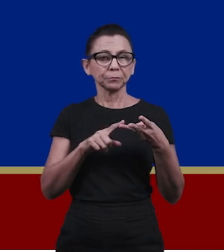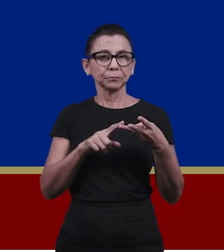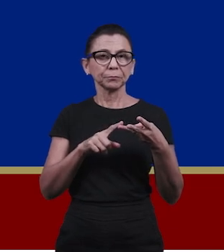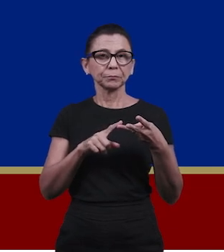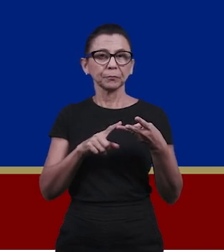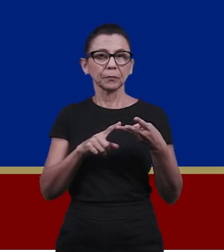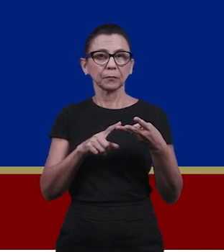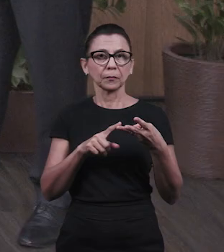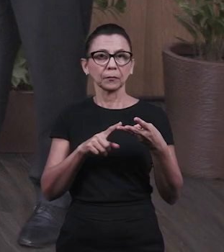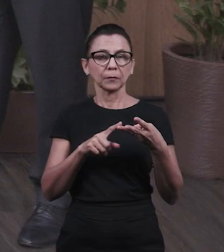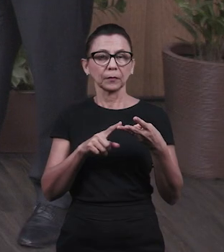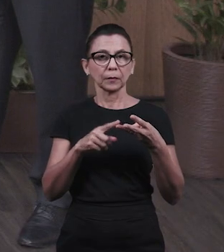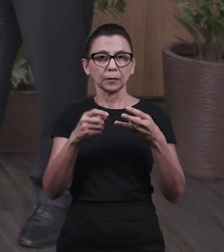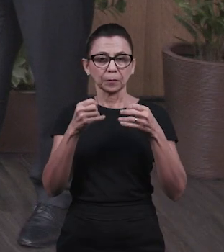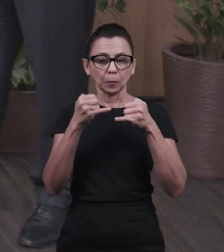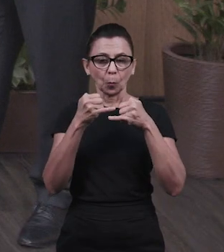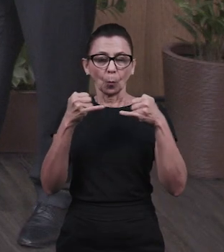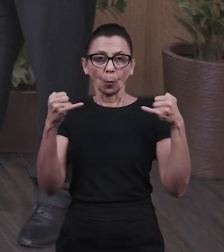хлеб и